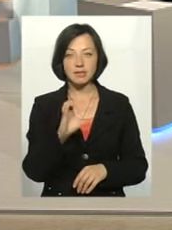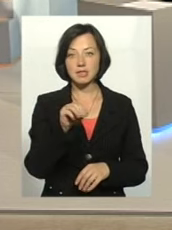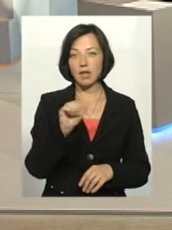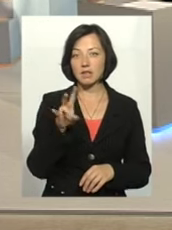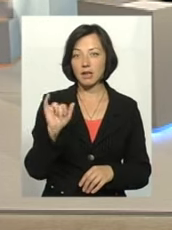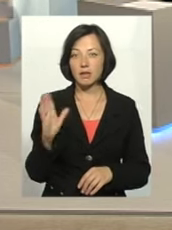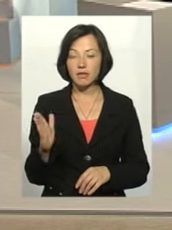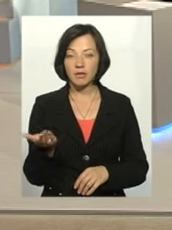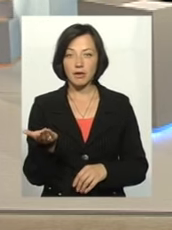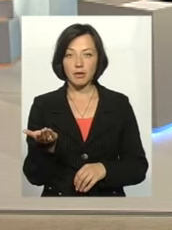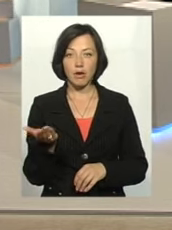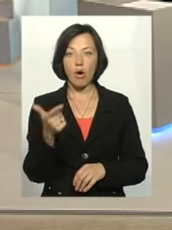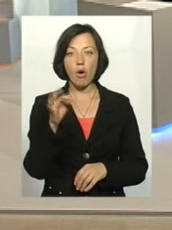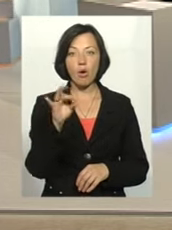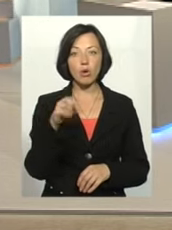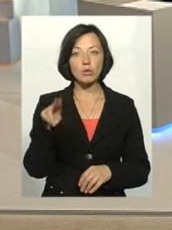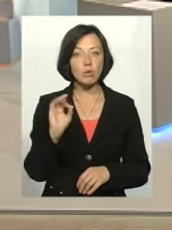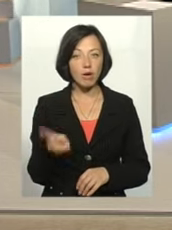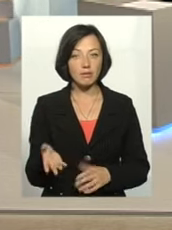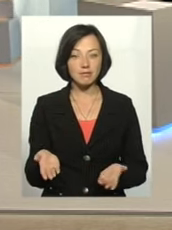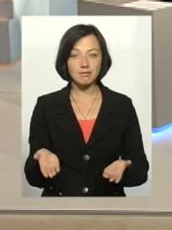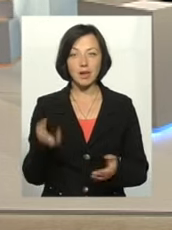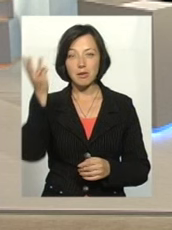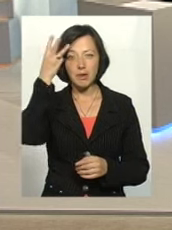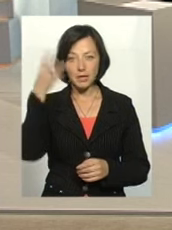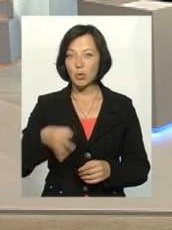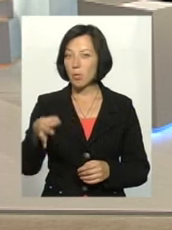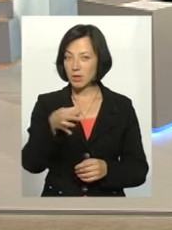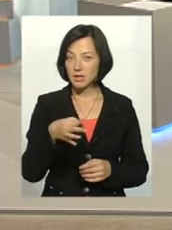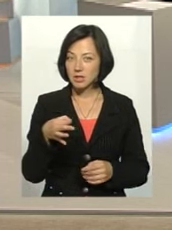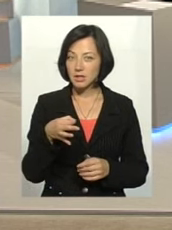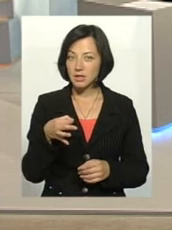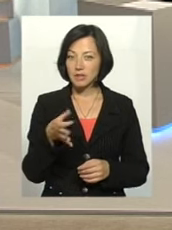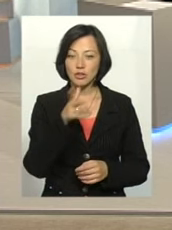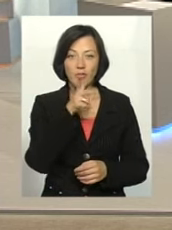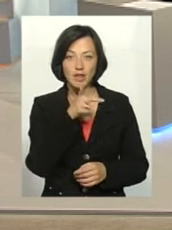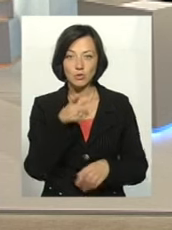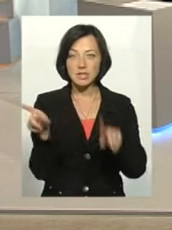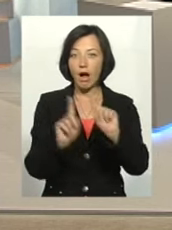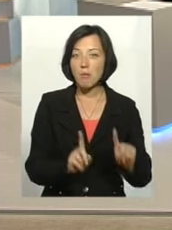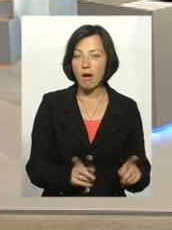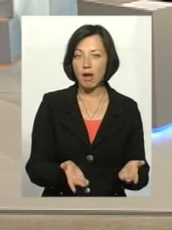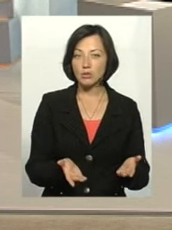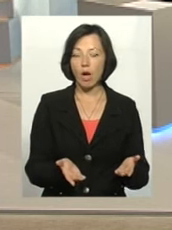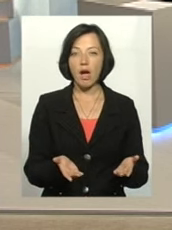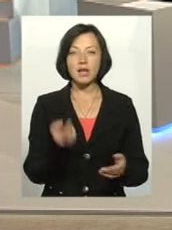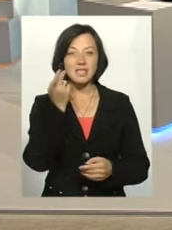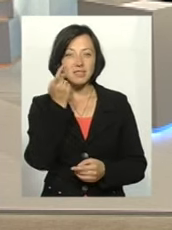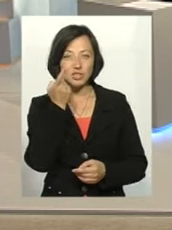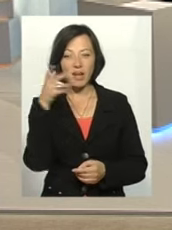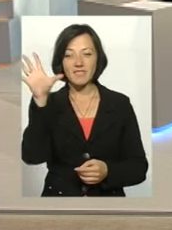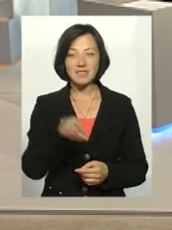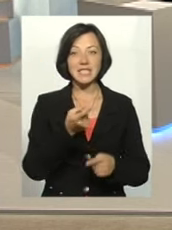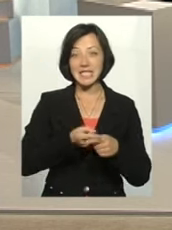в городок Хмельницької області, Чернівецьку, Закарпатську область? Зазвичай всі